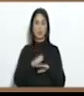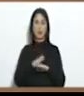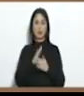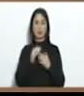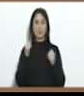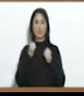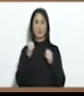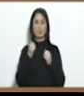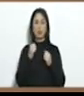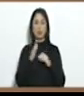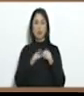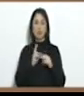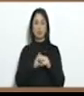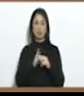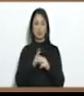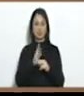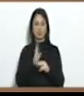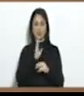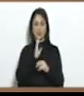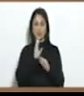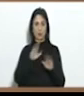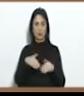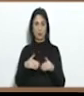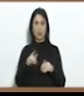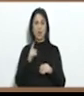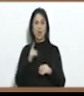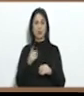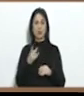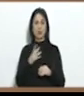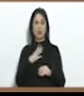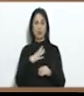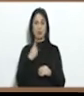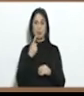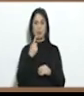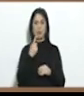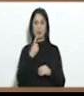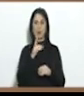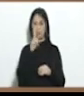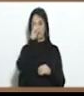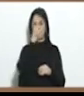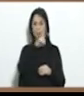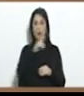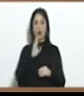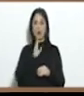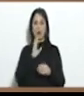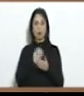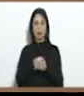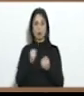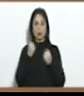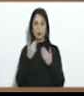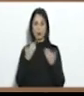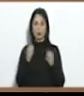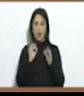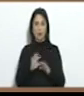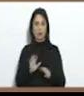ყოველთვის რაღაც ხელშემშლელი ფაქტორები არსებობს, თუ რატო უნდა იყოს გოგონა დაკავებული სპორტით. მიმაჩნია ეს არასწორი არის